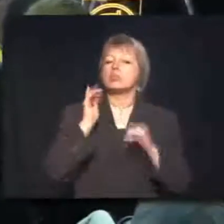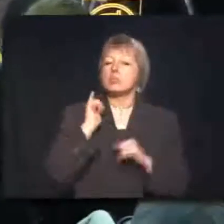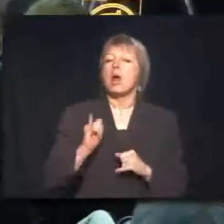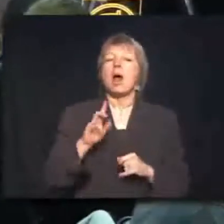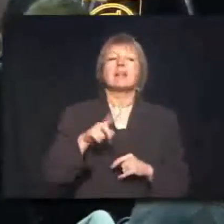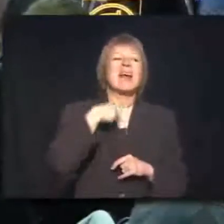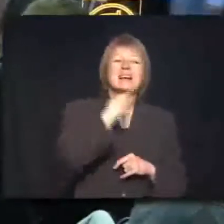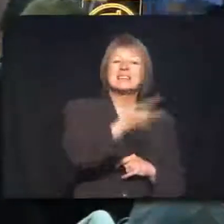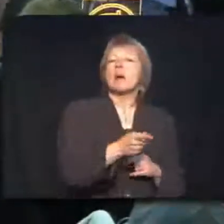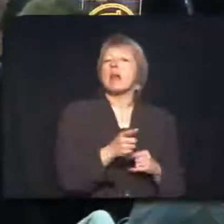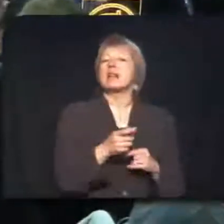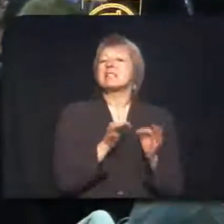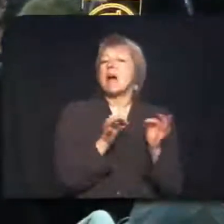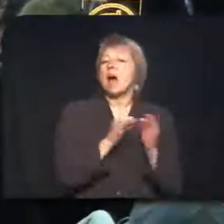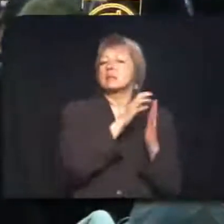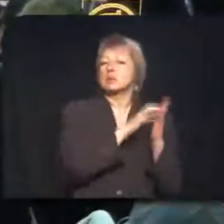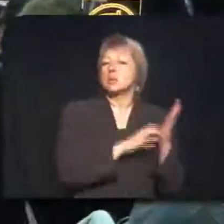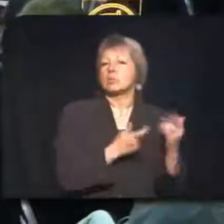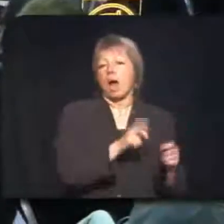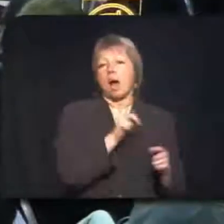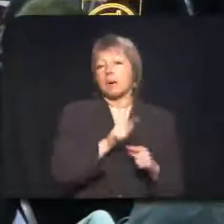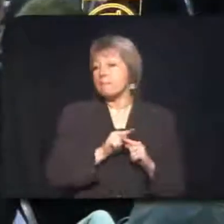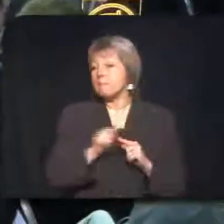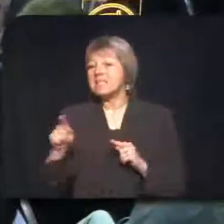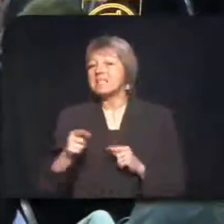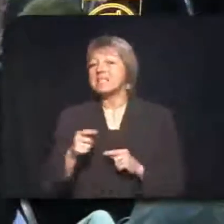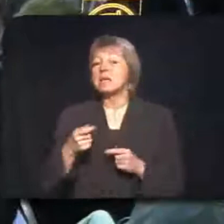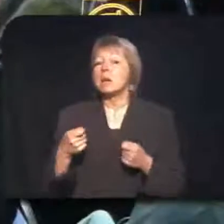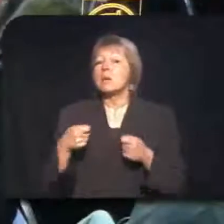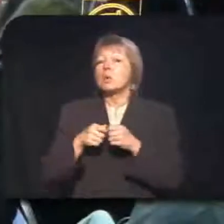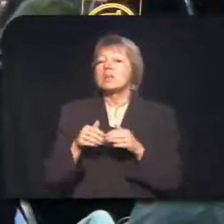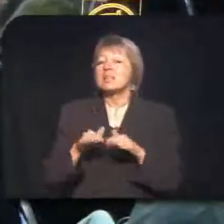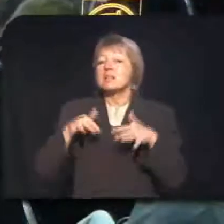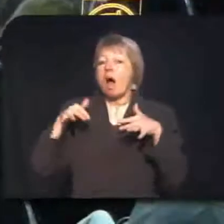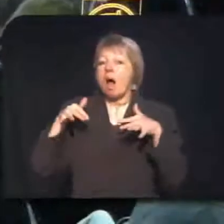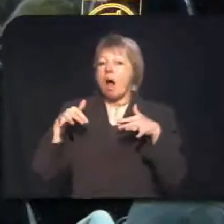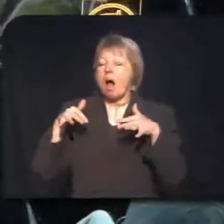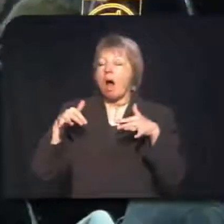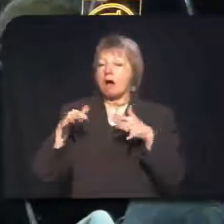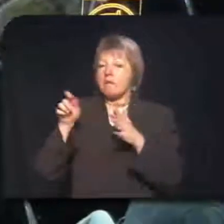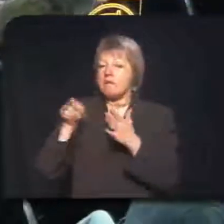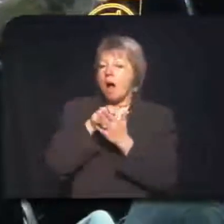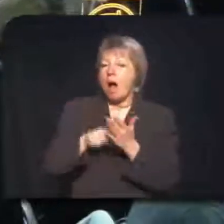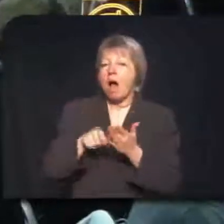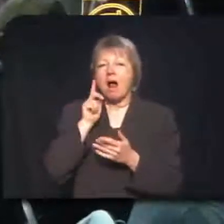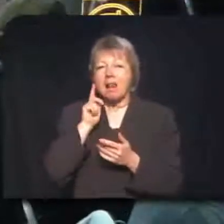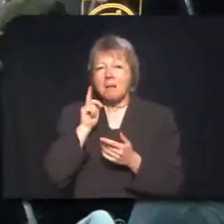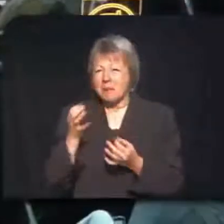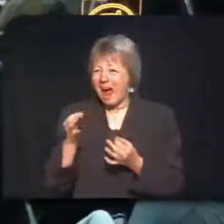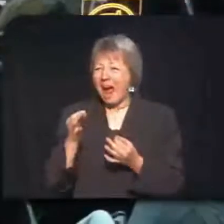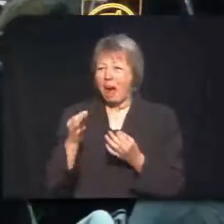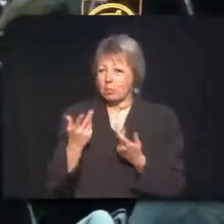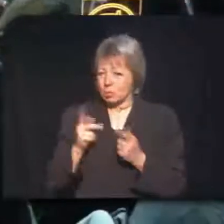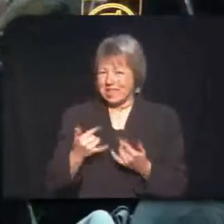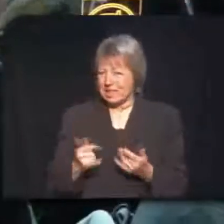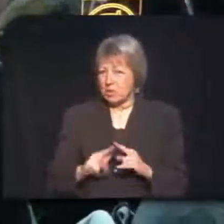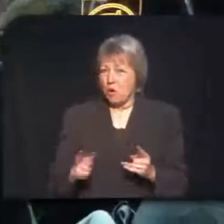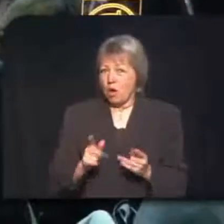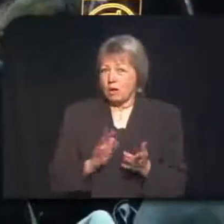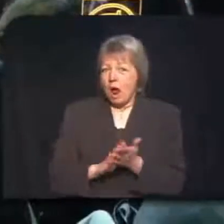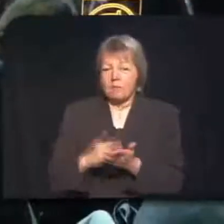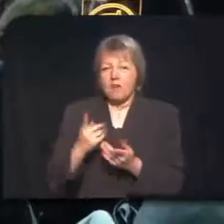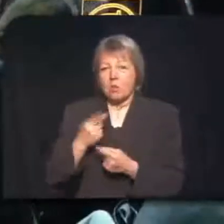Satzung beschließen aber wir brauchen auch schon jetzt was bis zur Bundestagswahl das jetzt gleich funktioniert weil wir in den nächsten vier Monaten auch noch